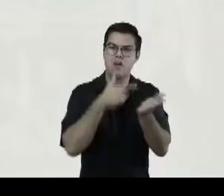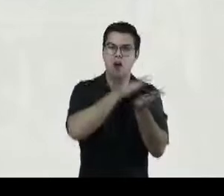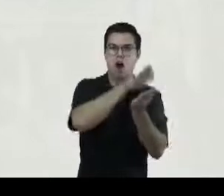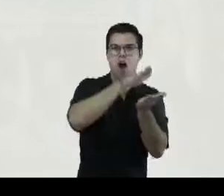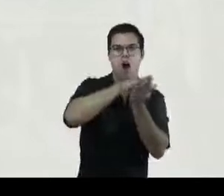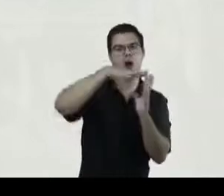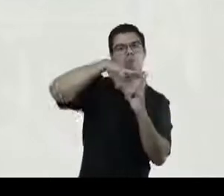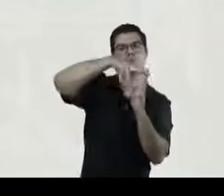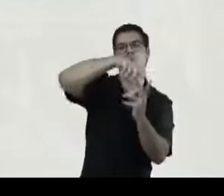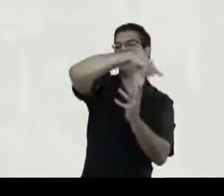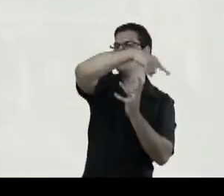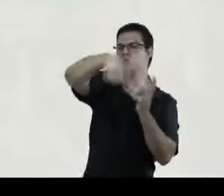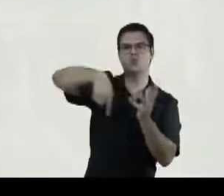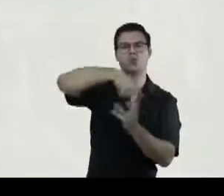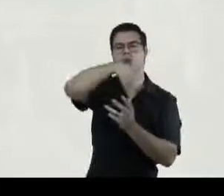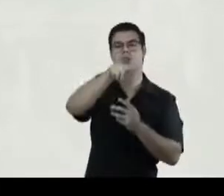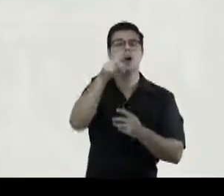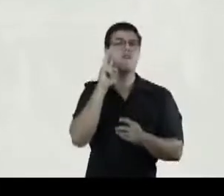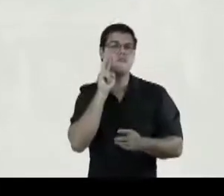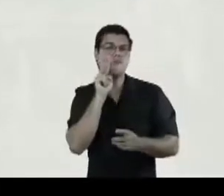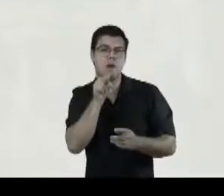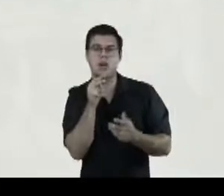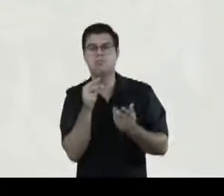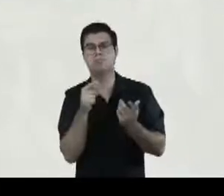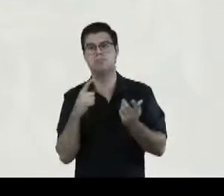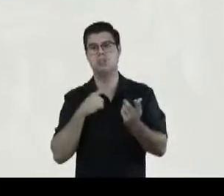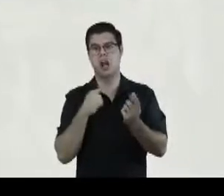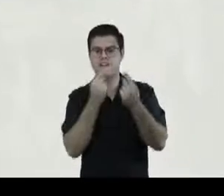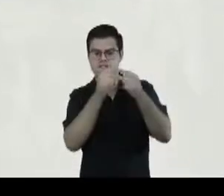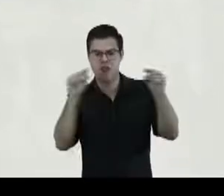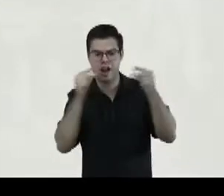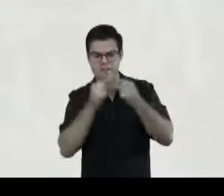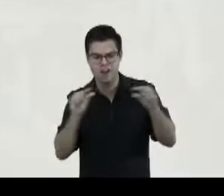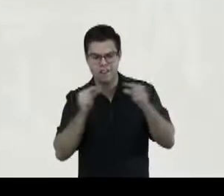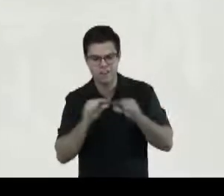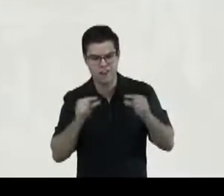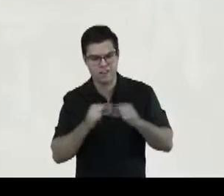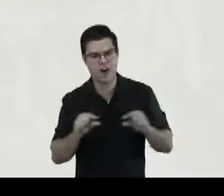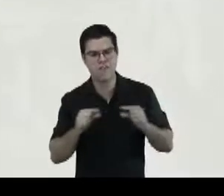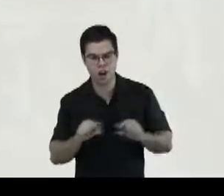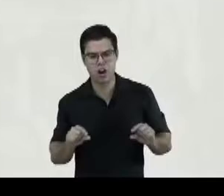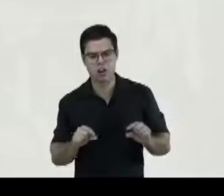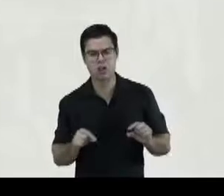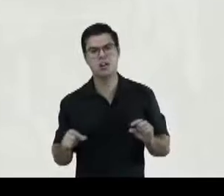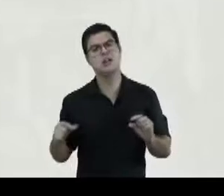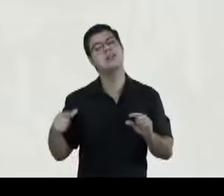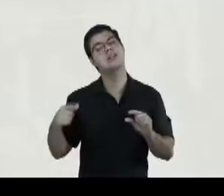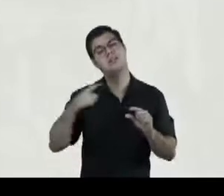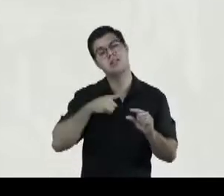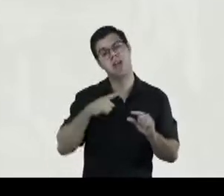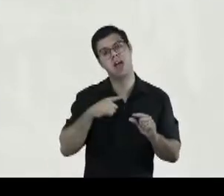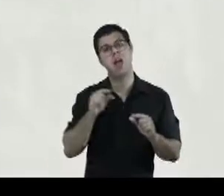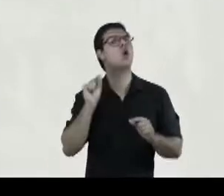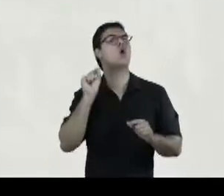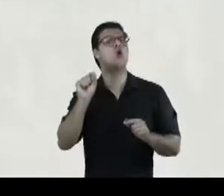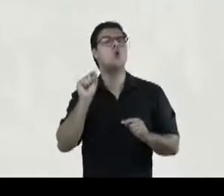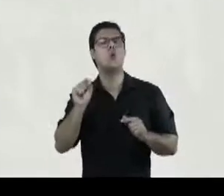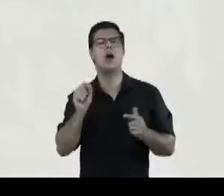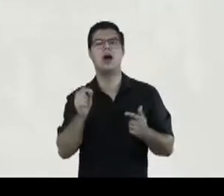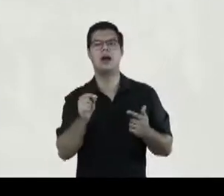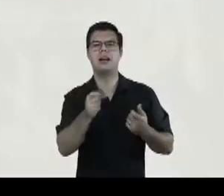notices. Ce que vous pouvez voir, donc là, c'est quelque chose qui a été publié depuis les années 1990 jusqu'aux années